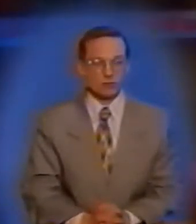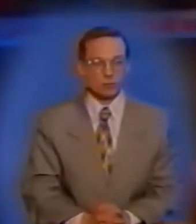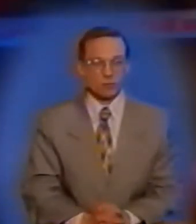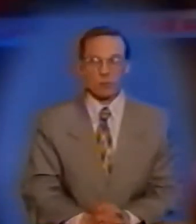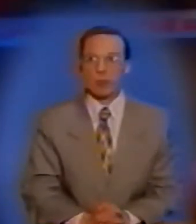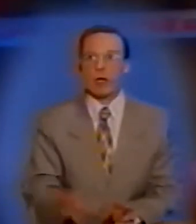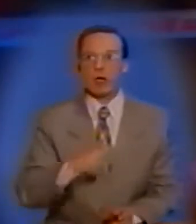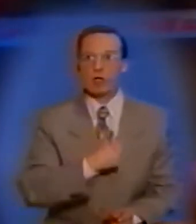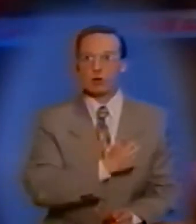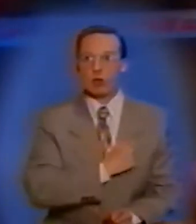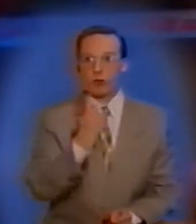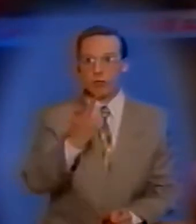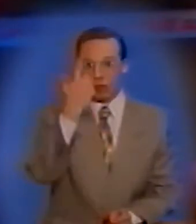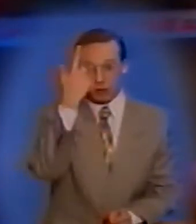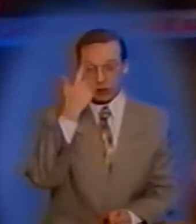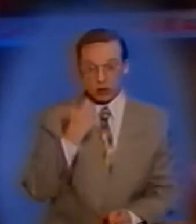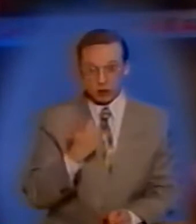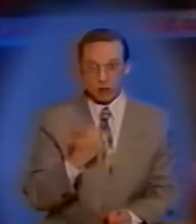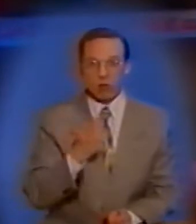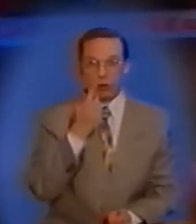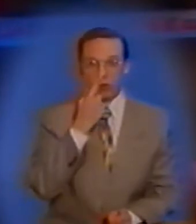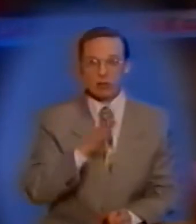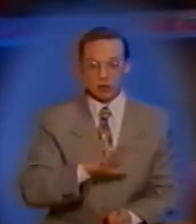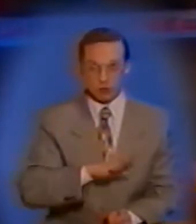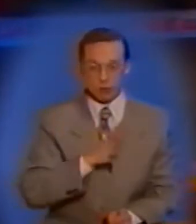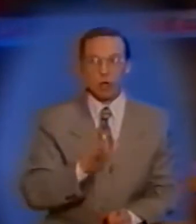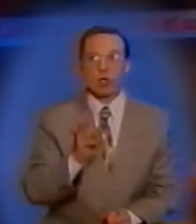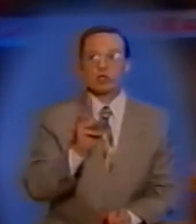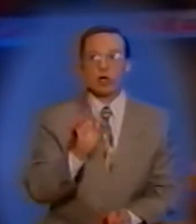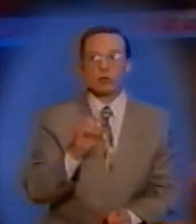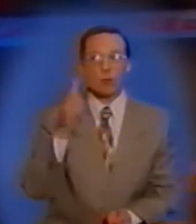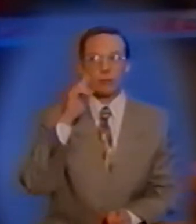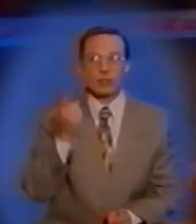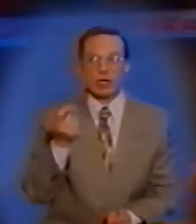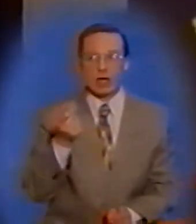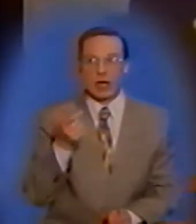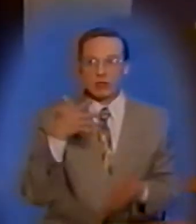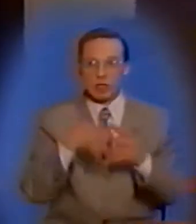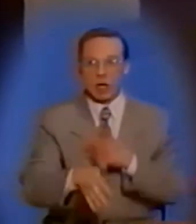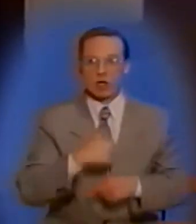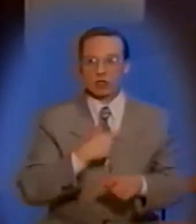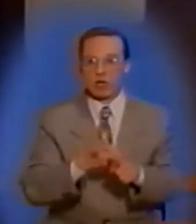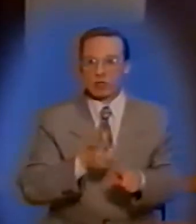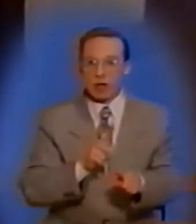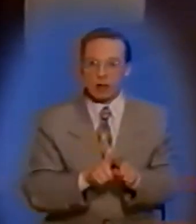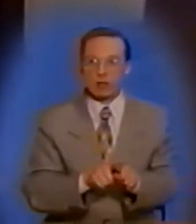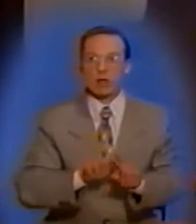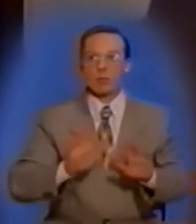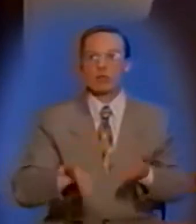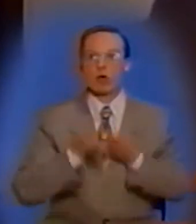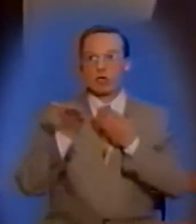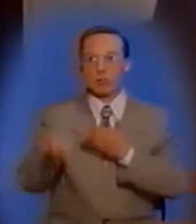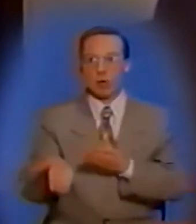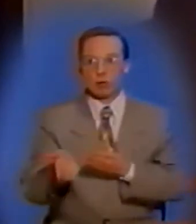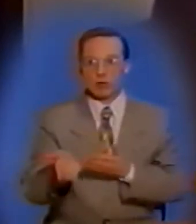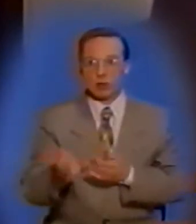Aš turėjau vieną pažįstamą, kuri tik atim neseniai buvusi rezidentūrą baigusi psichiatriją. Aš tada būtent pas ją kažkaip kreipiausi, sakau,